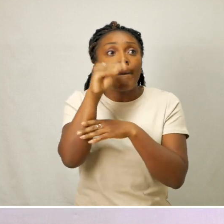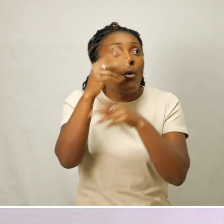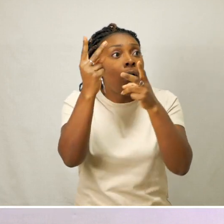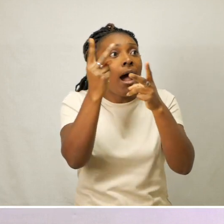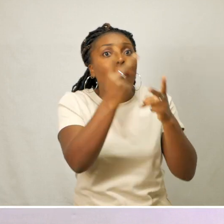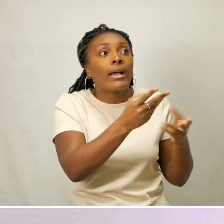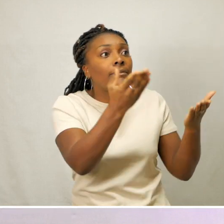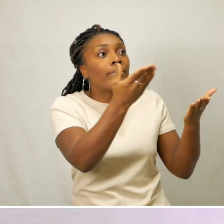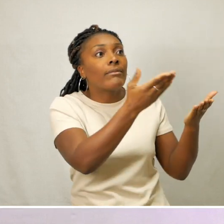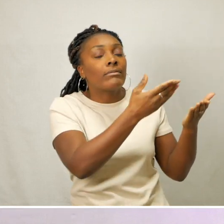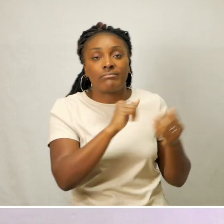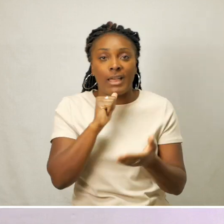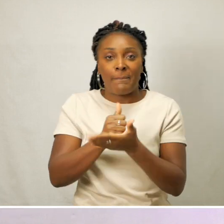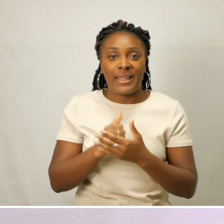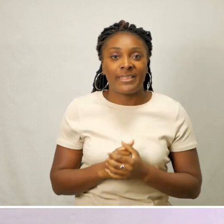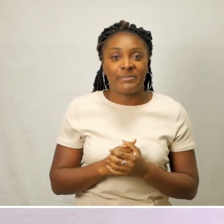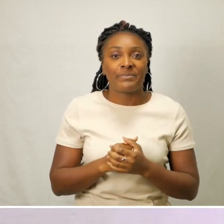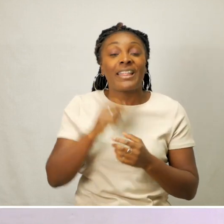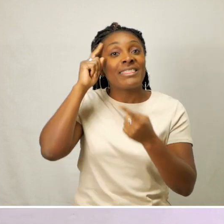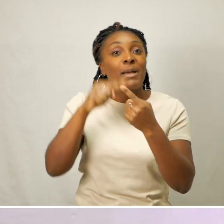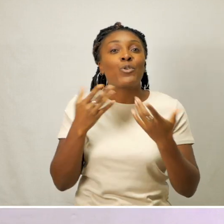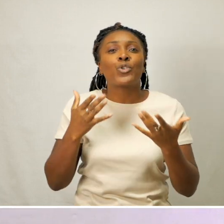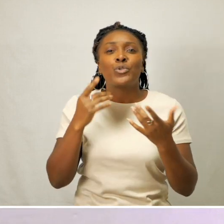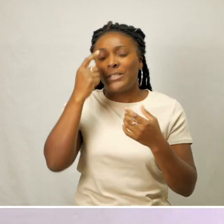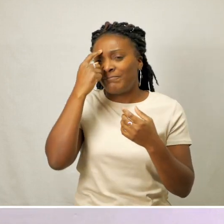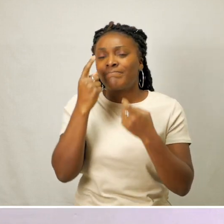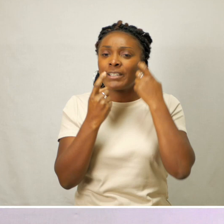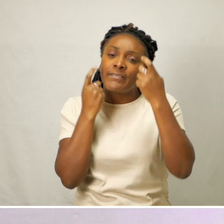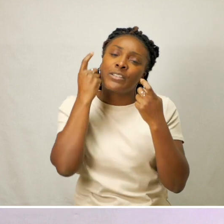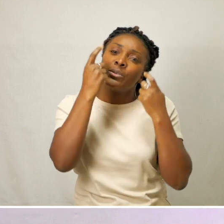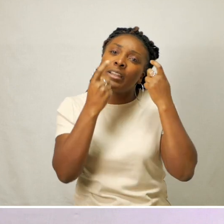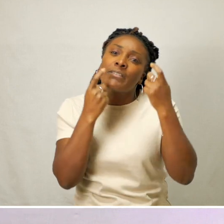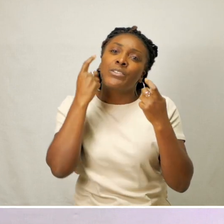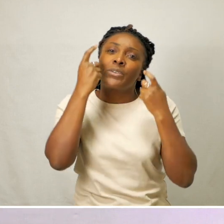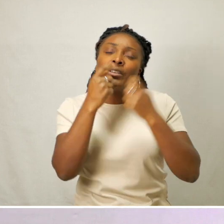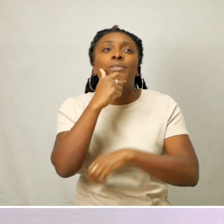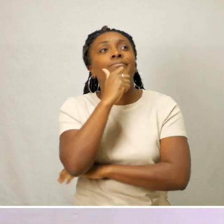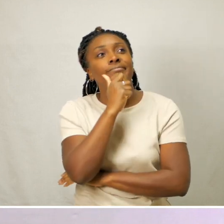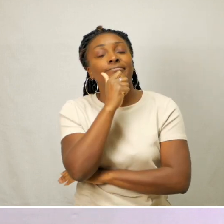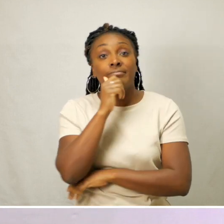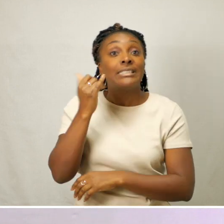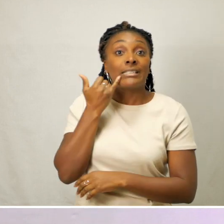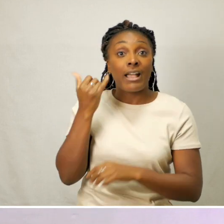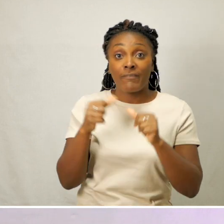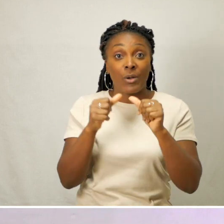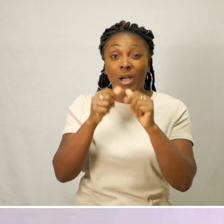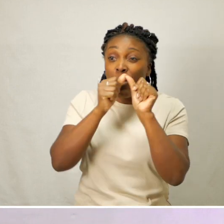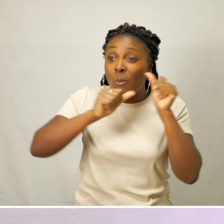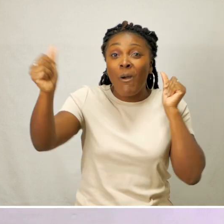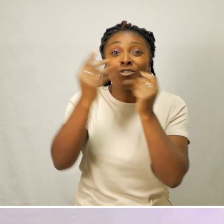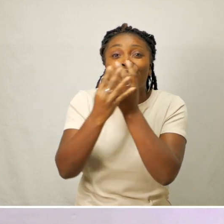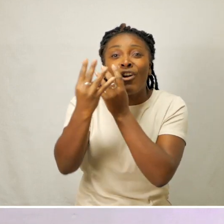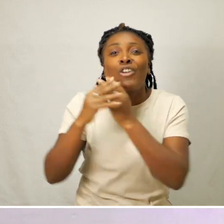est méditer aujourd'hui. On voit que Isaac, il prenait le temps d'aller dans les champs, d'aller dans un endroit reculé, un